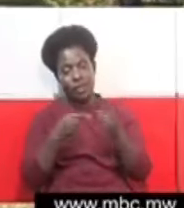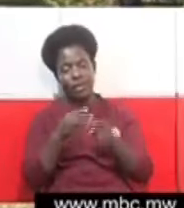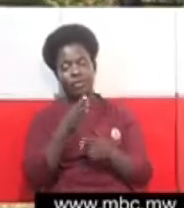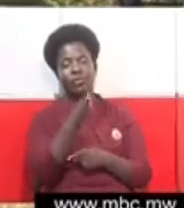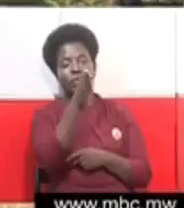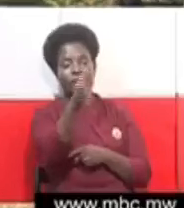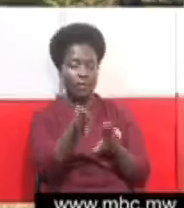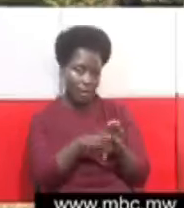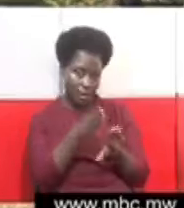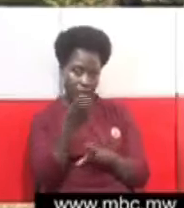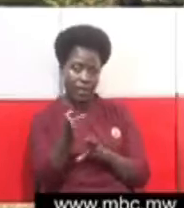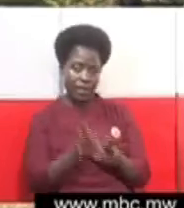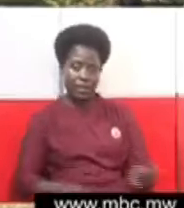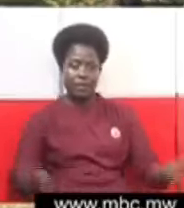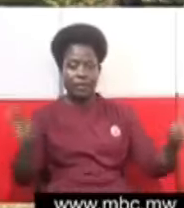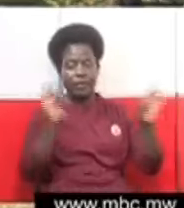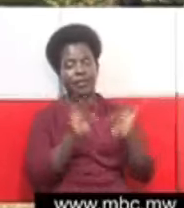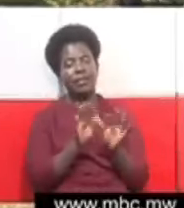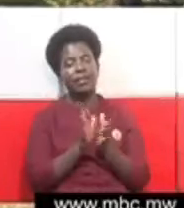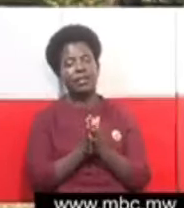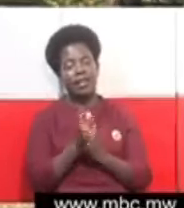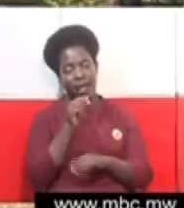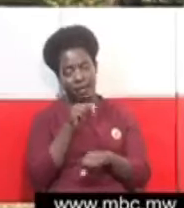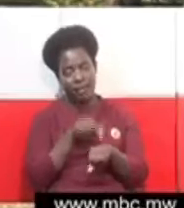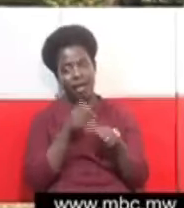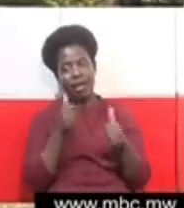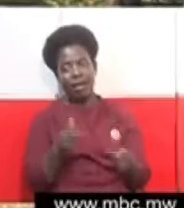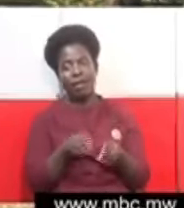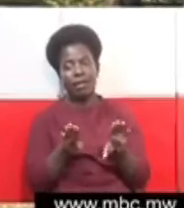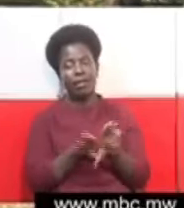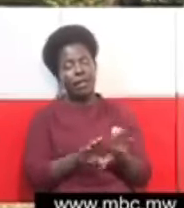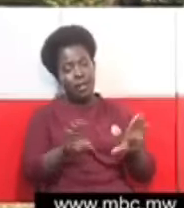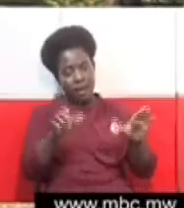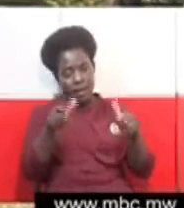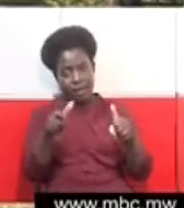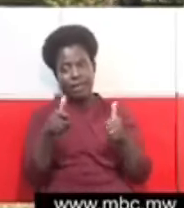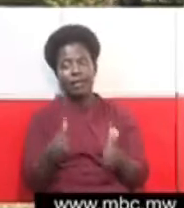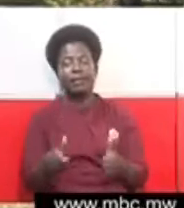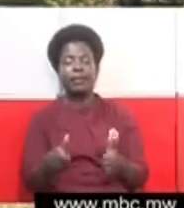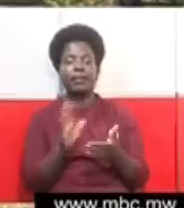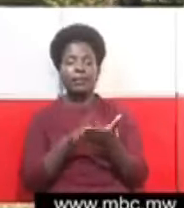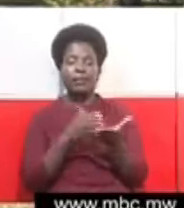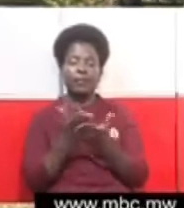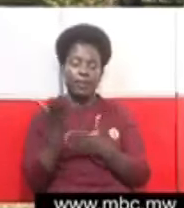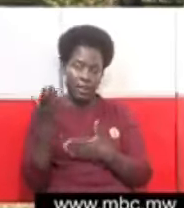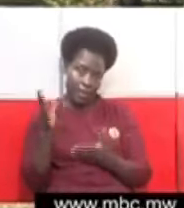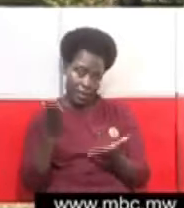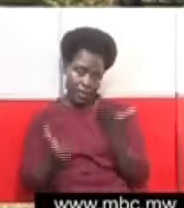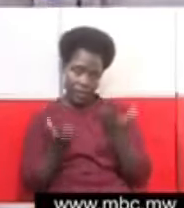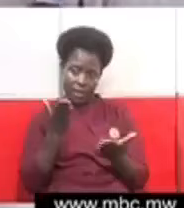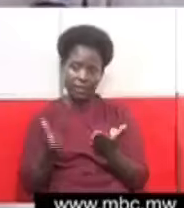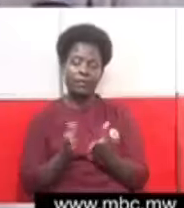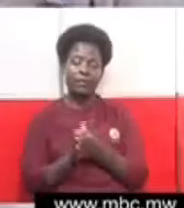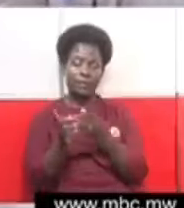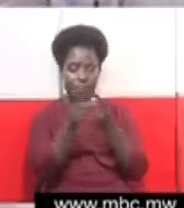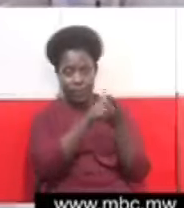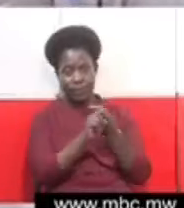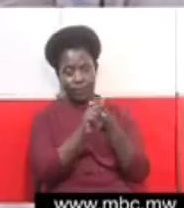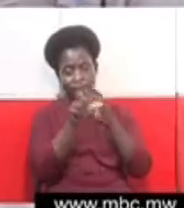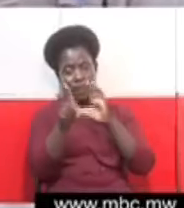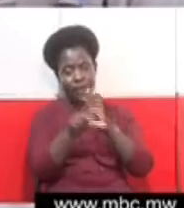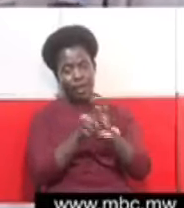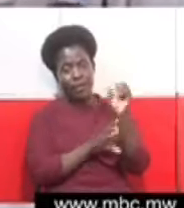zili zofunika kutenga kwa nthawi komaso mwina kukonzekera kwabwino chifukwa zina zikhozanso kukhuzana ndi malamulo a dziko lino. Ndipo mmodzi